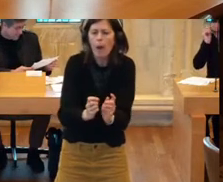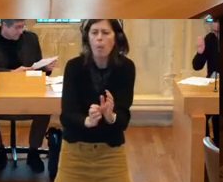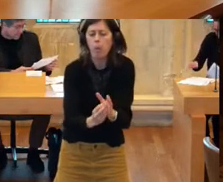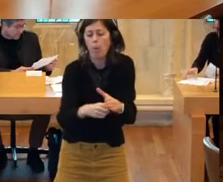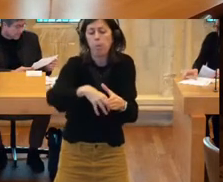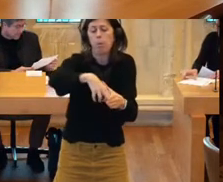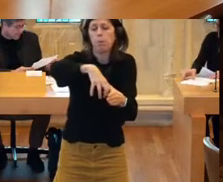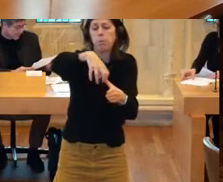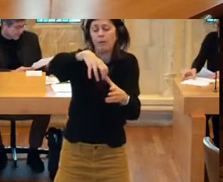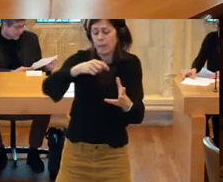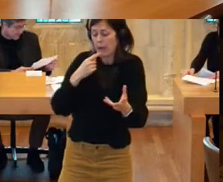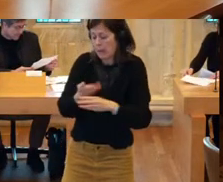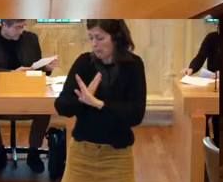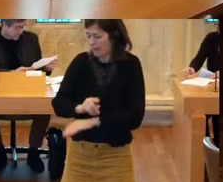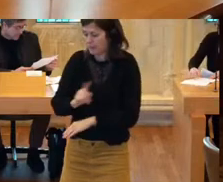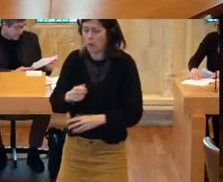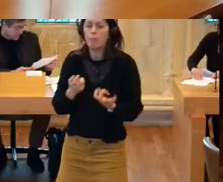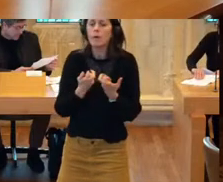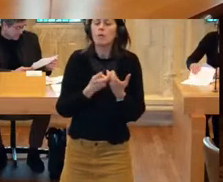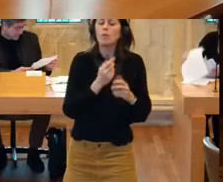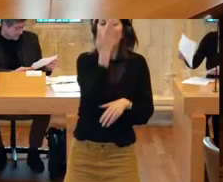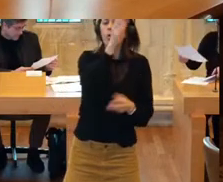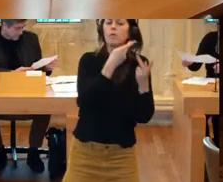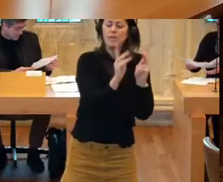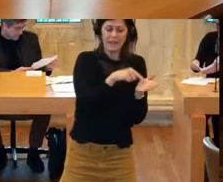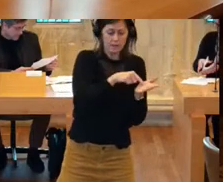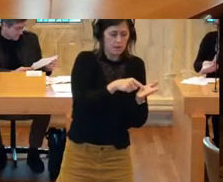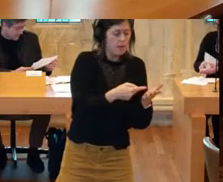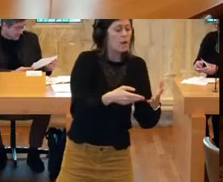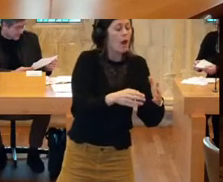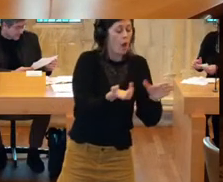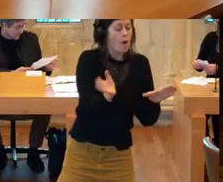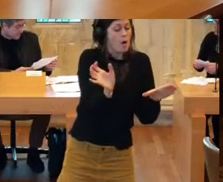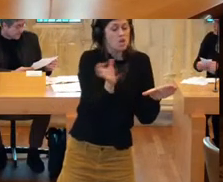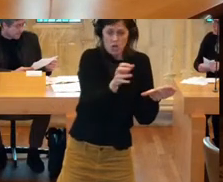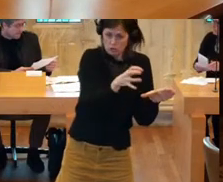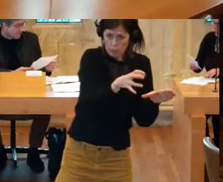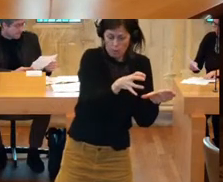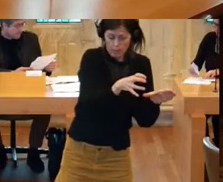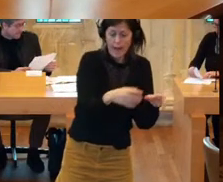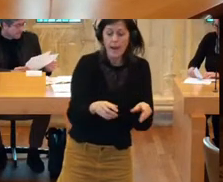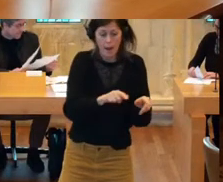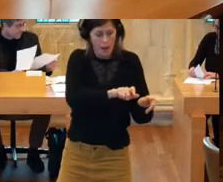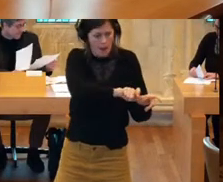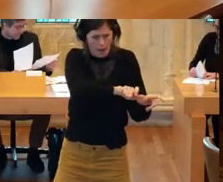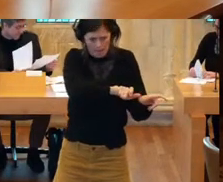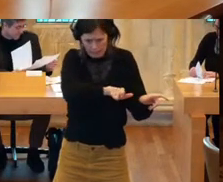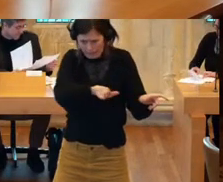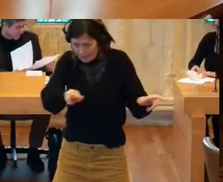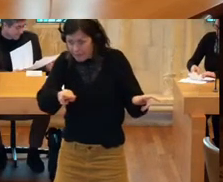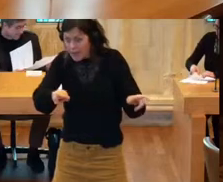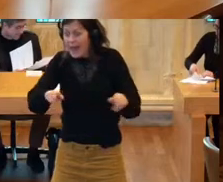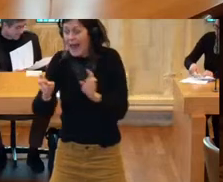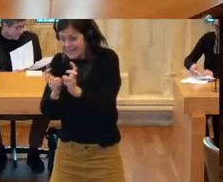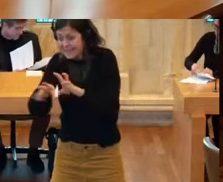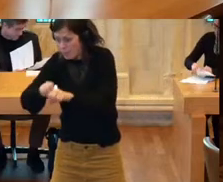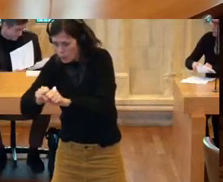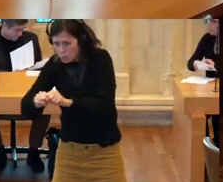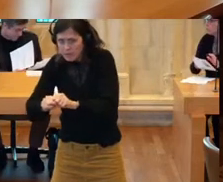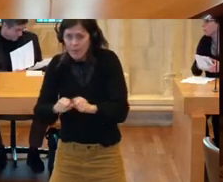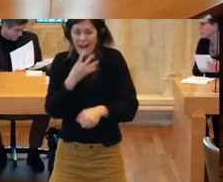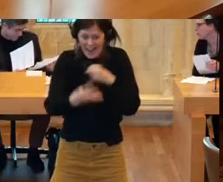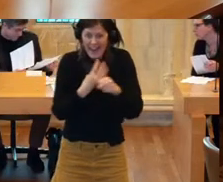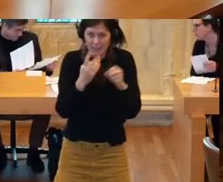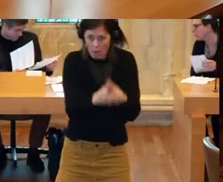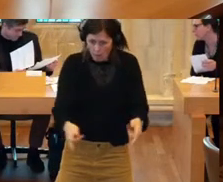cas de Civaux, il y a eu 4 ans entre l'achargement et la production d'électricité. Le point fort de l'industrie nucléaire est aujourd'hui